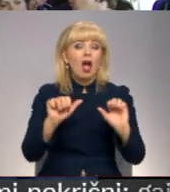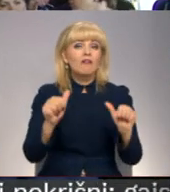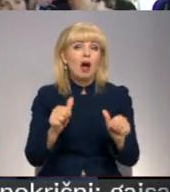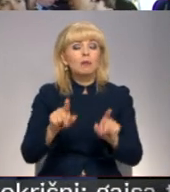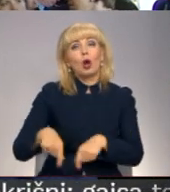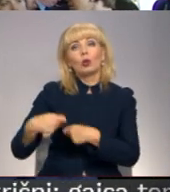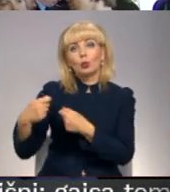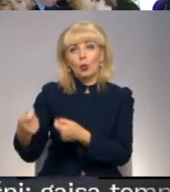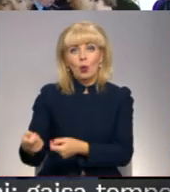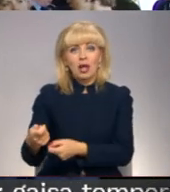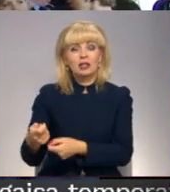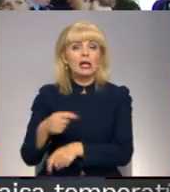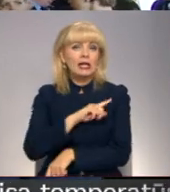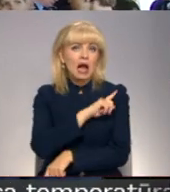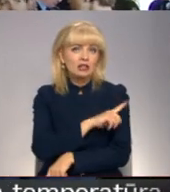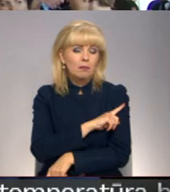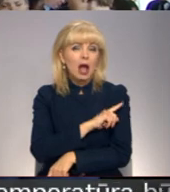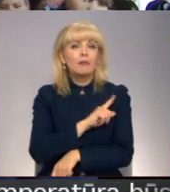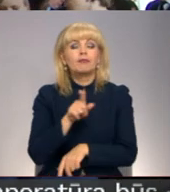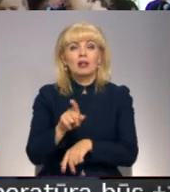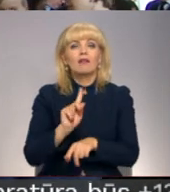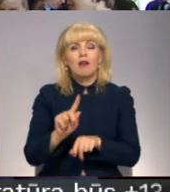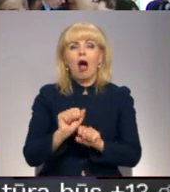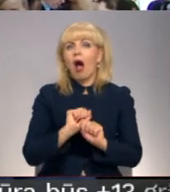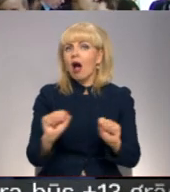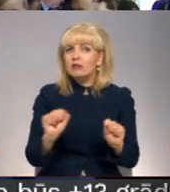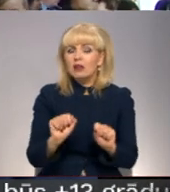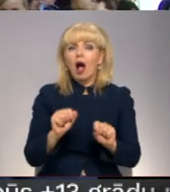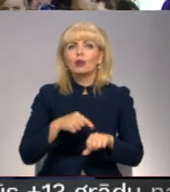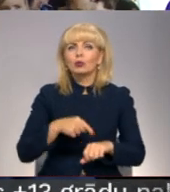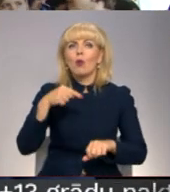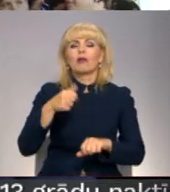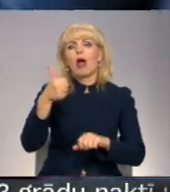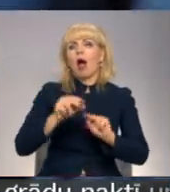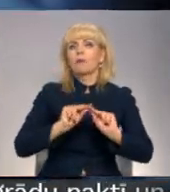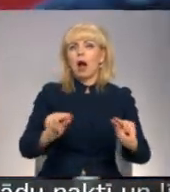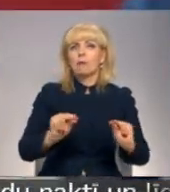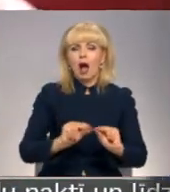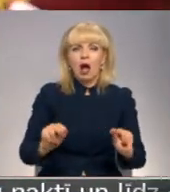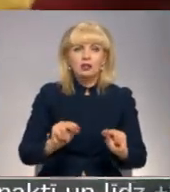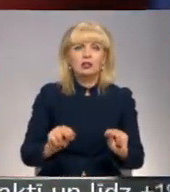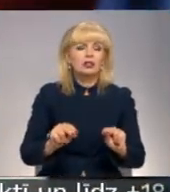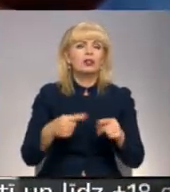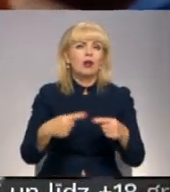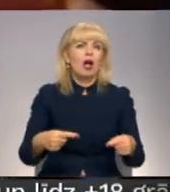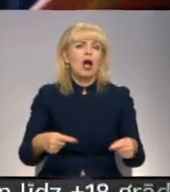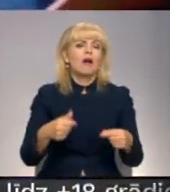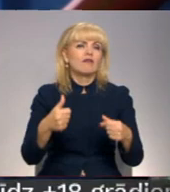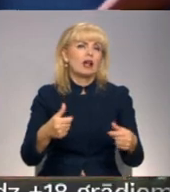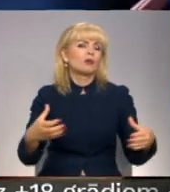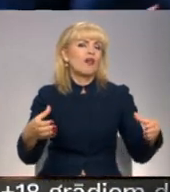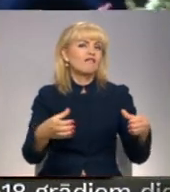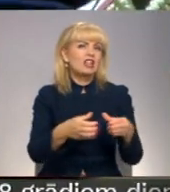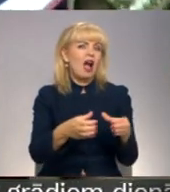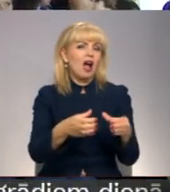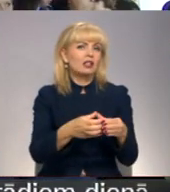dod iespēju ātri norēģēt, labi apmācīts un labi ekipētu vienību. Līdz